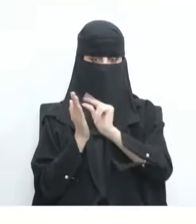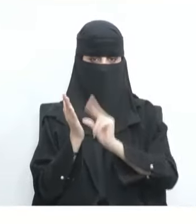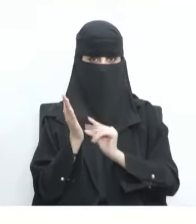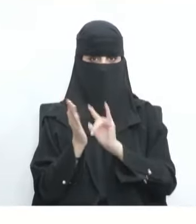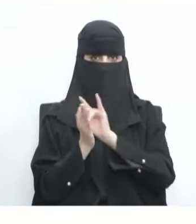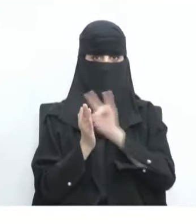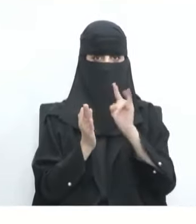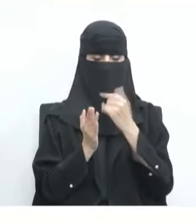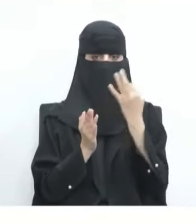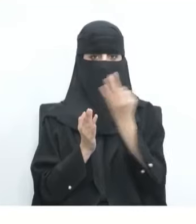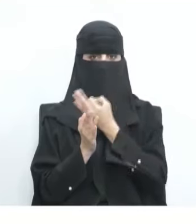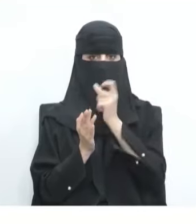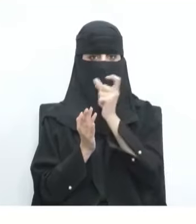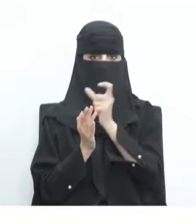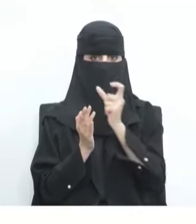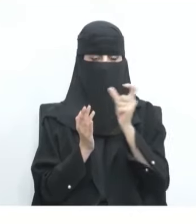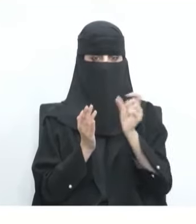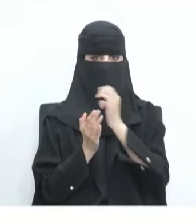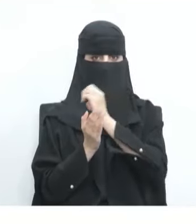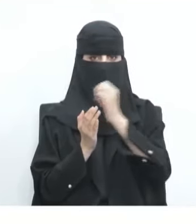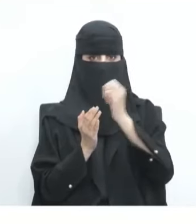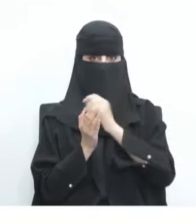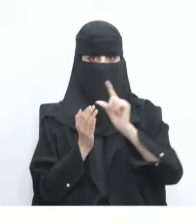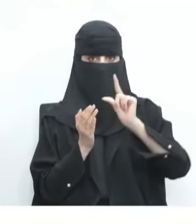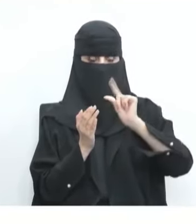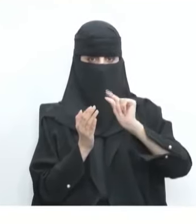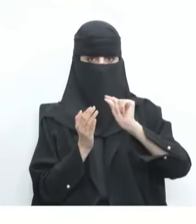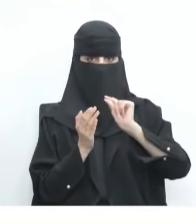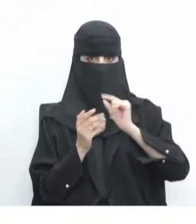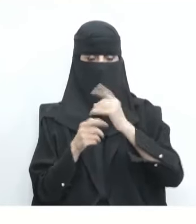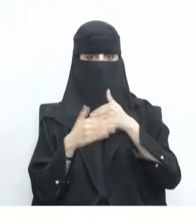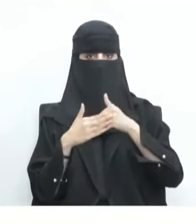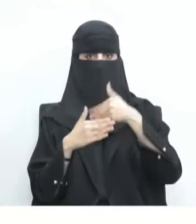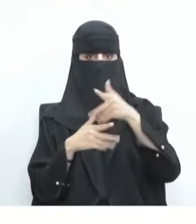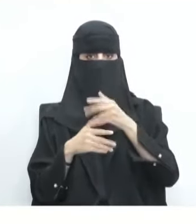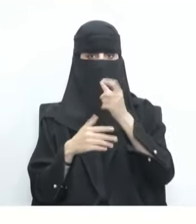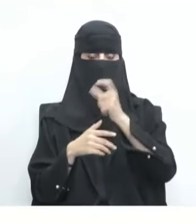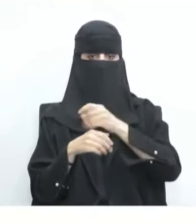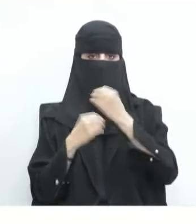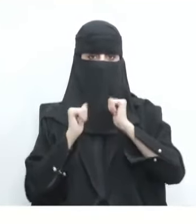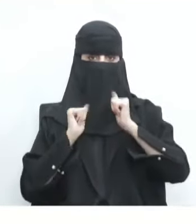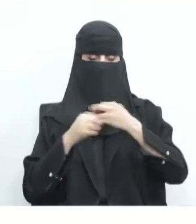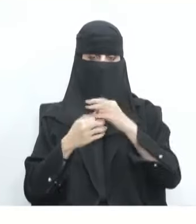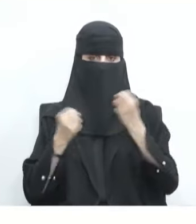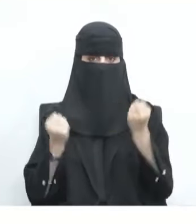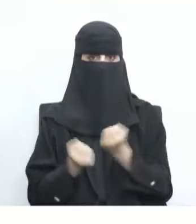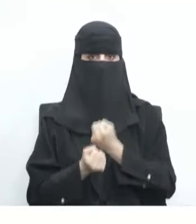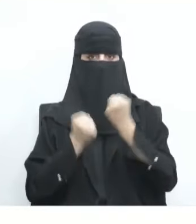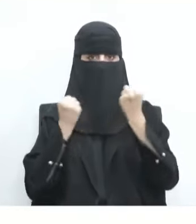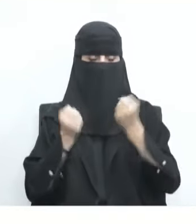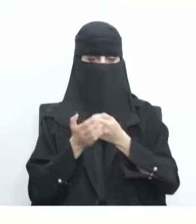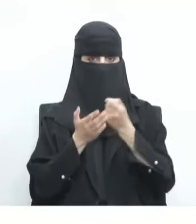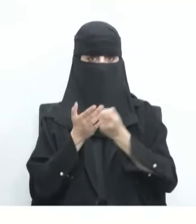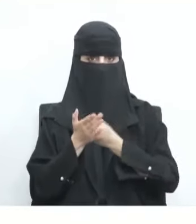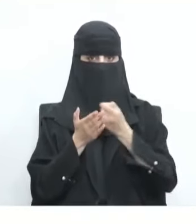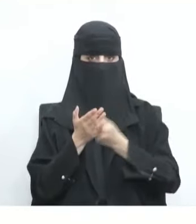والكلمات والجمل مختاره وكنا نحاول ذلك فكانت تكتب الجميل